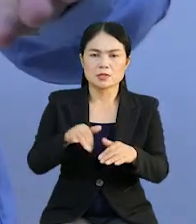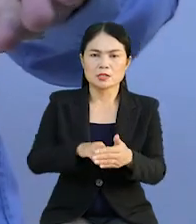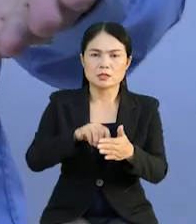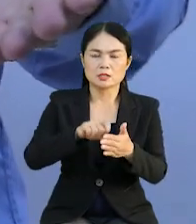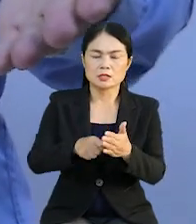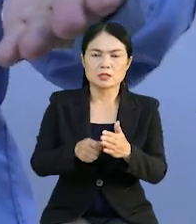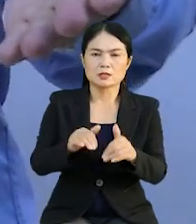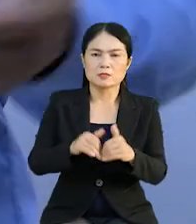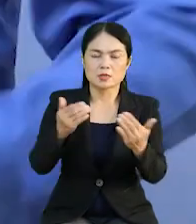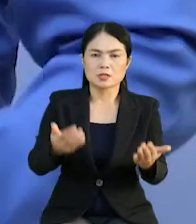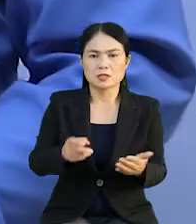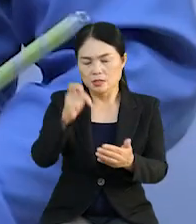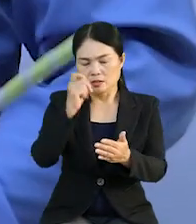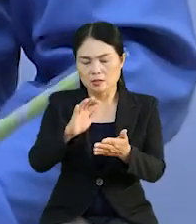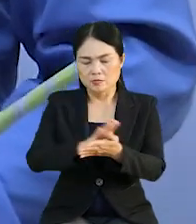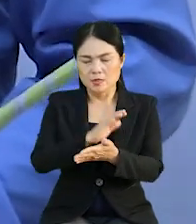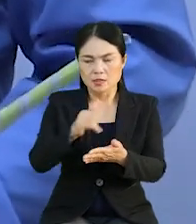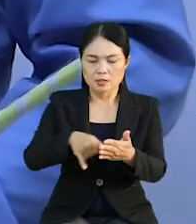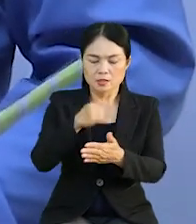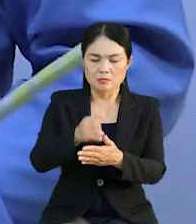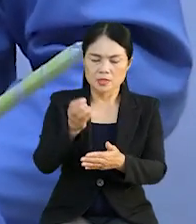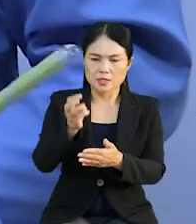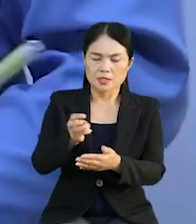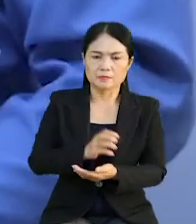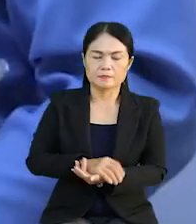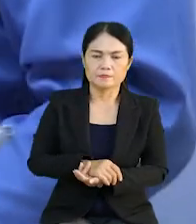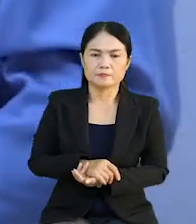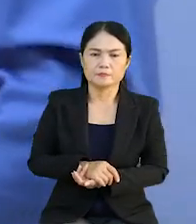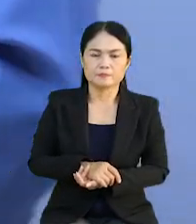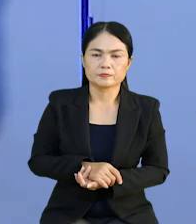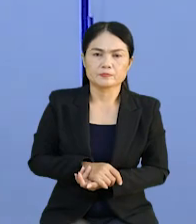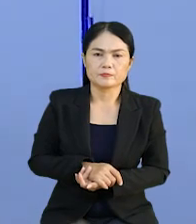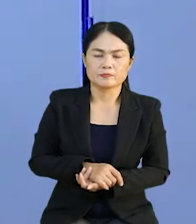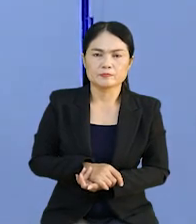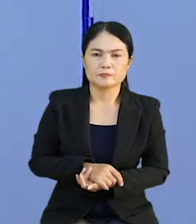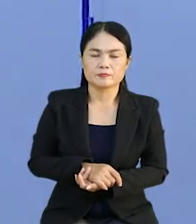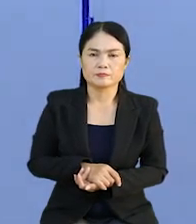ចកូនគិតនៅលើក្តារព្រៀងកូនបន្តិចសិន